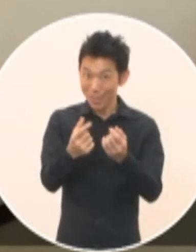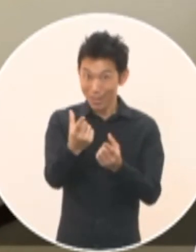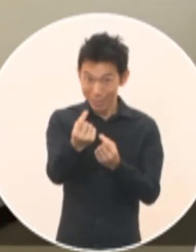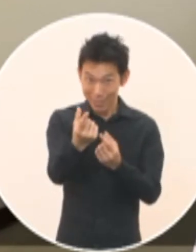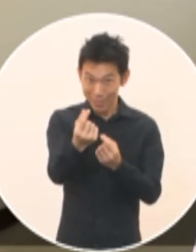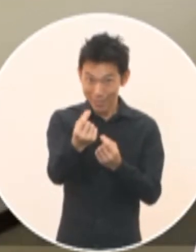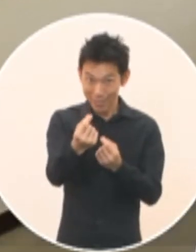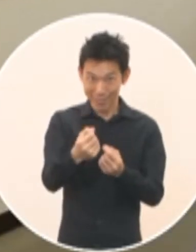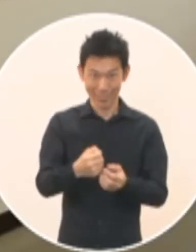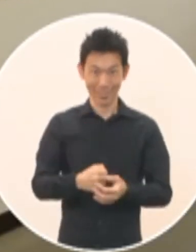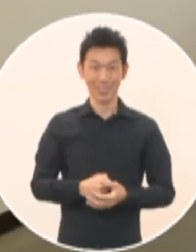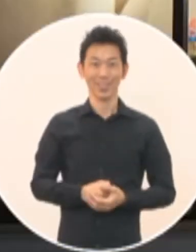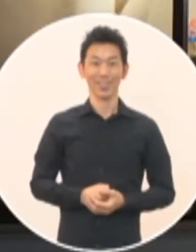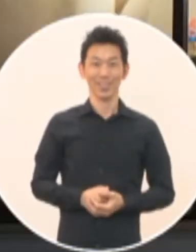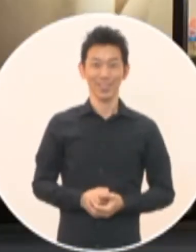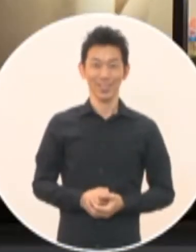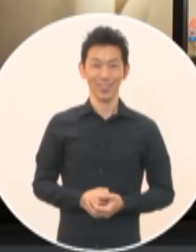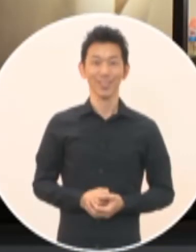よ。